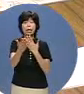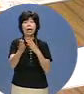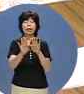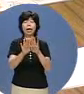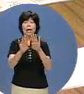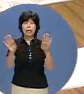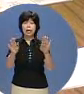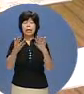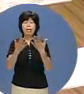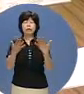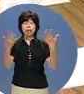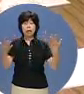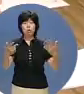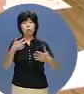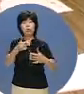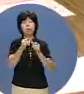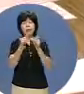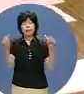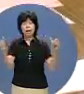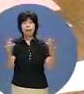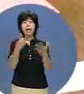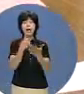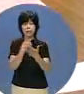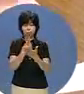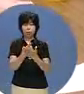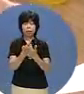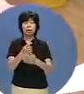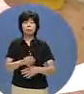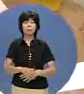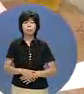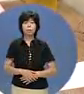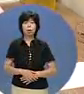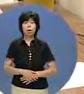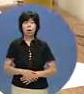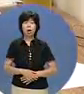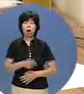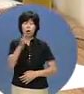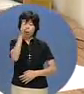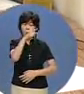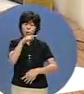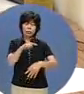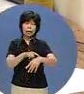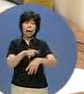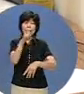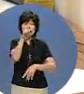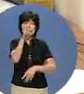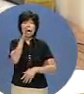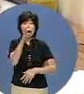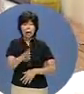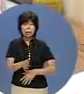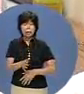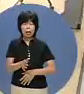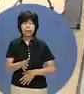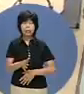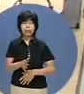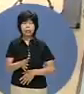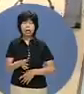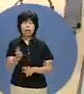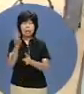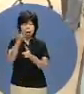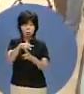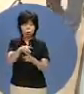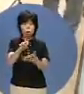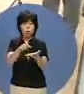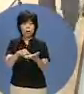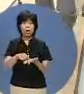され、多くの市民が参加しました。午後1時30分、会場では作品の提